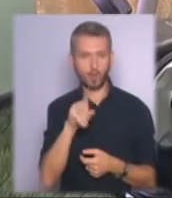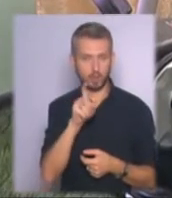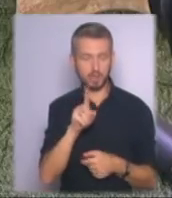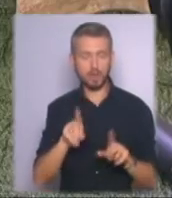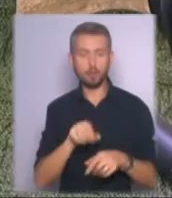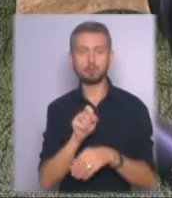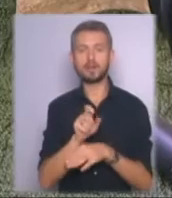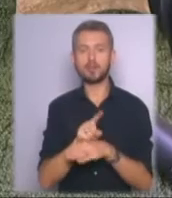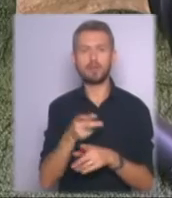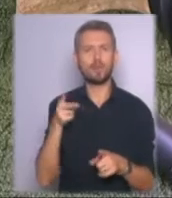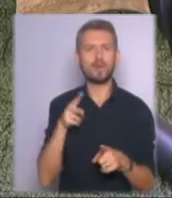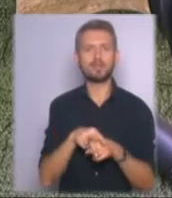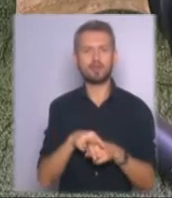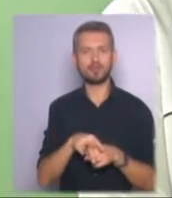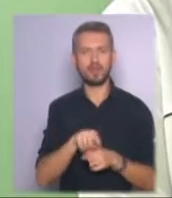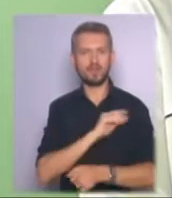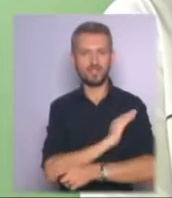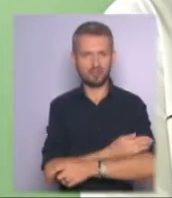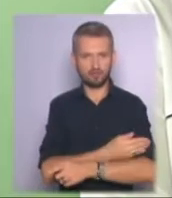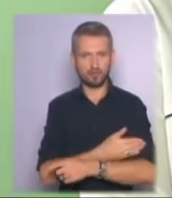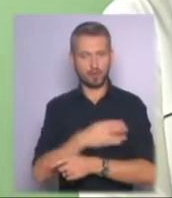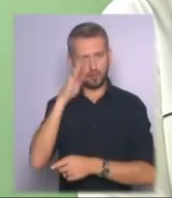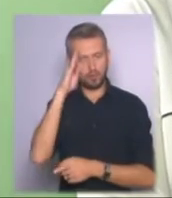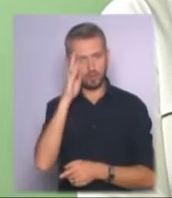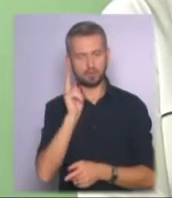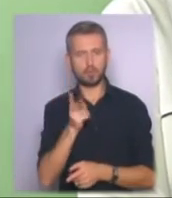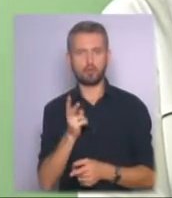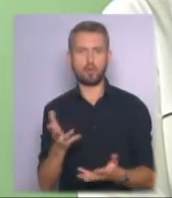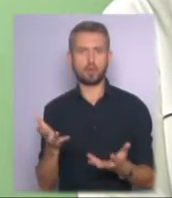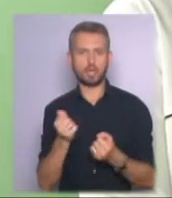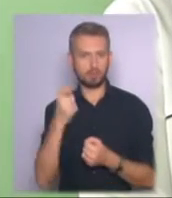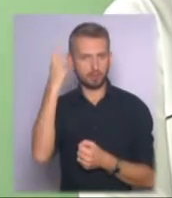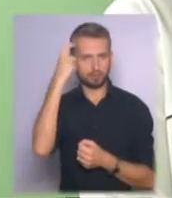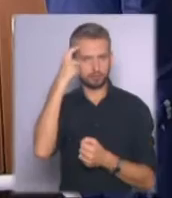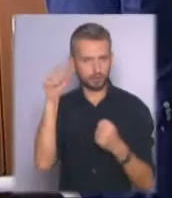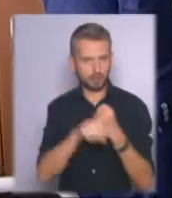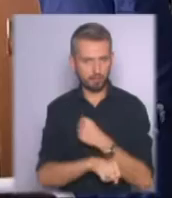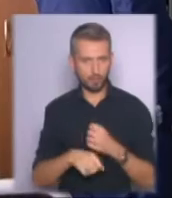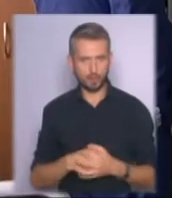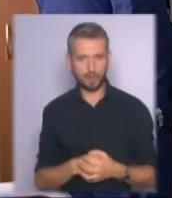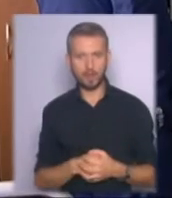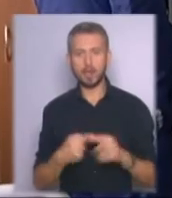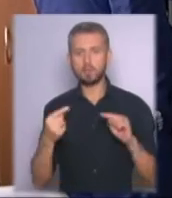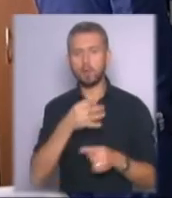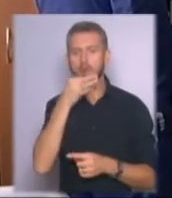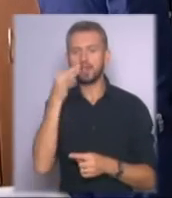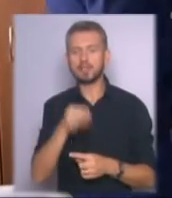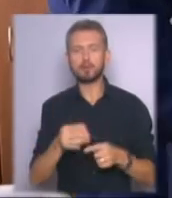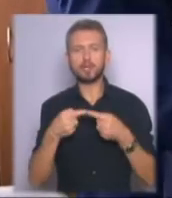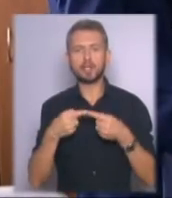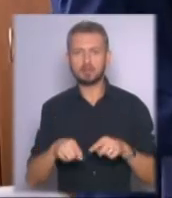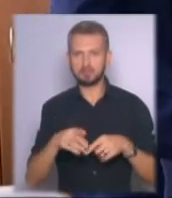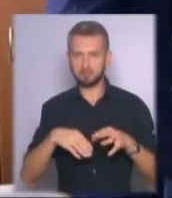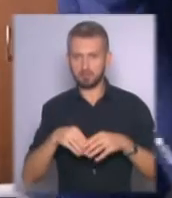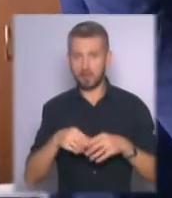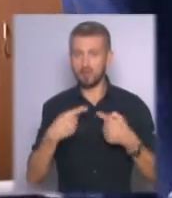призначаємо навантаження фізичне хлопцям, які отримали черепно-мозгову травму закриту. Попри висловлену іншими фахівцями безнадійність,